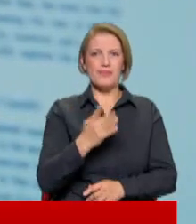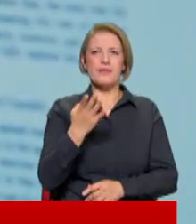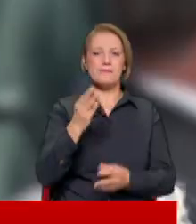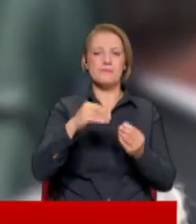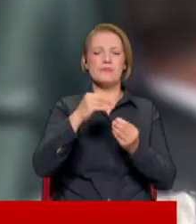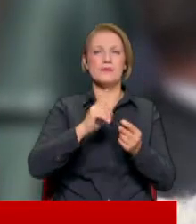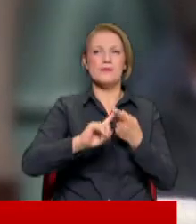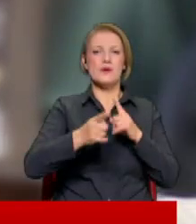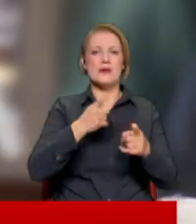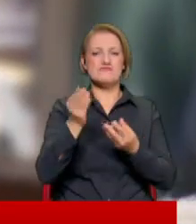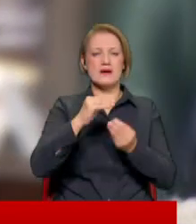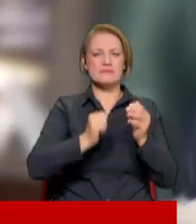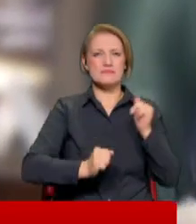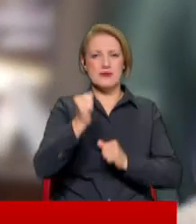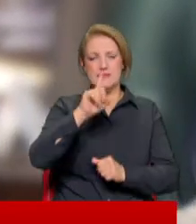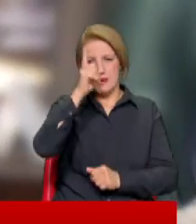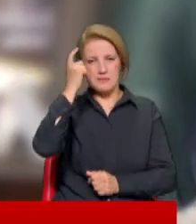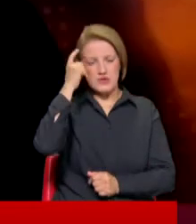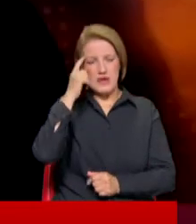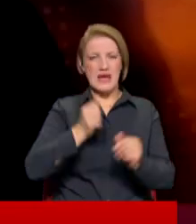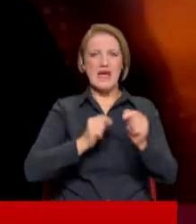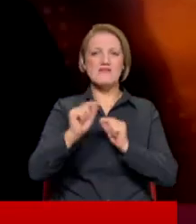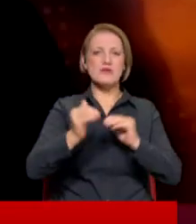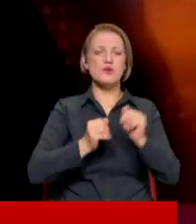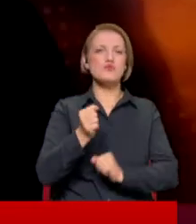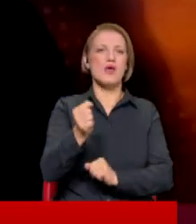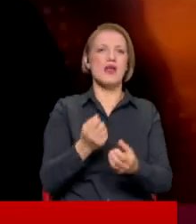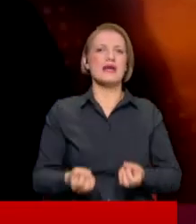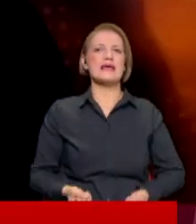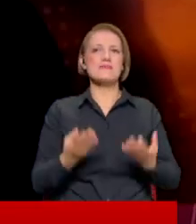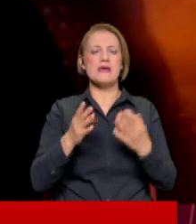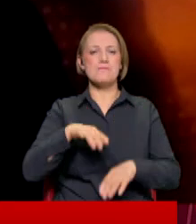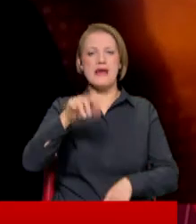faizini arttırması tek başına enflasyonla mücadeleye yetmez. Merkez Bankası bugün doğru adım